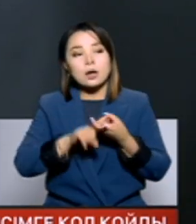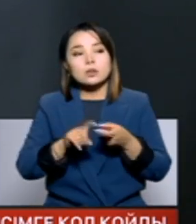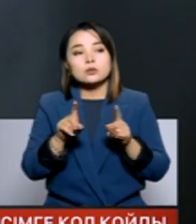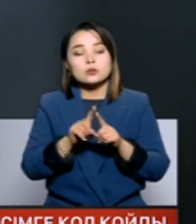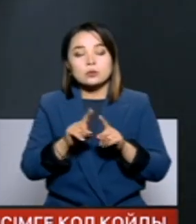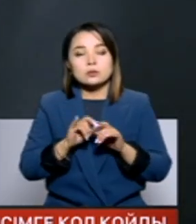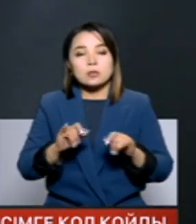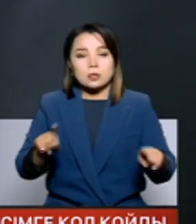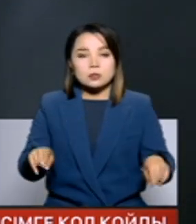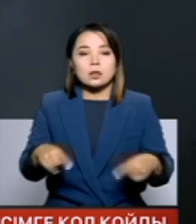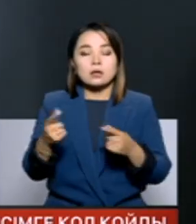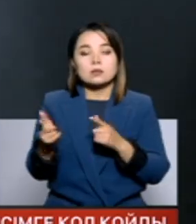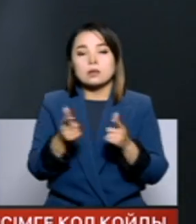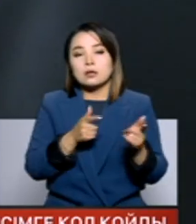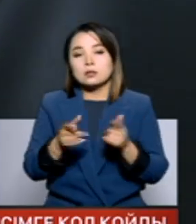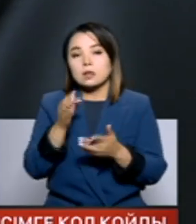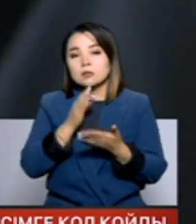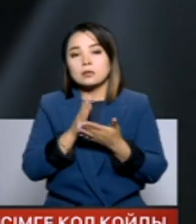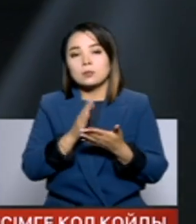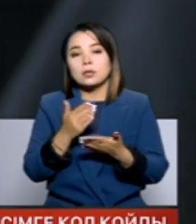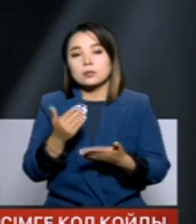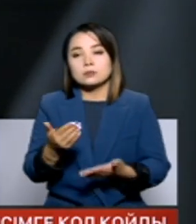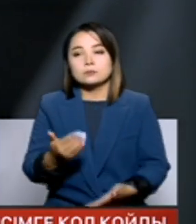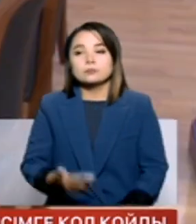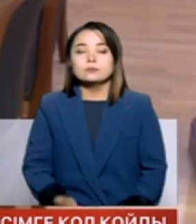байланыстарды одан әрі нығайтуға дайын екенін жеткізді.